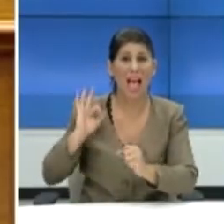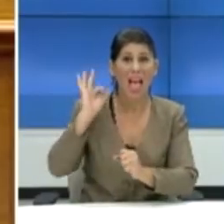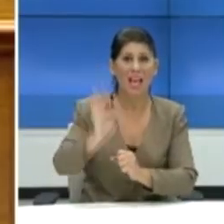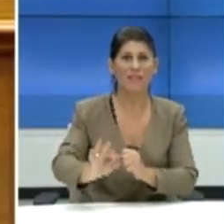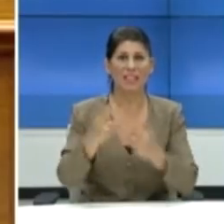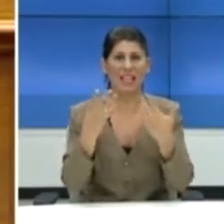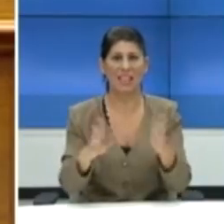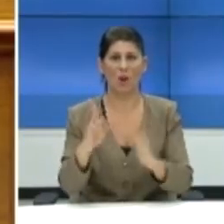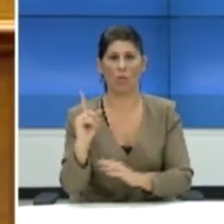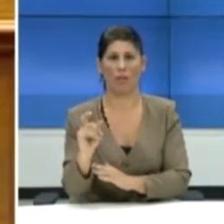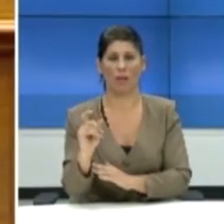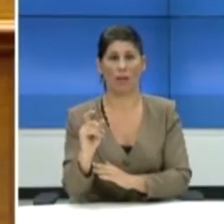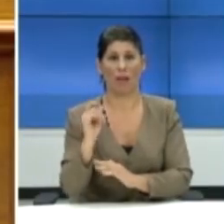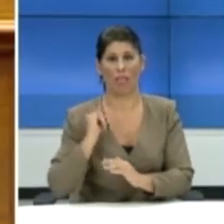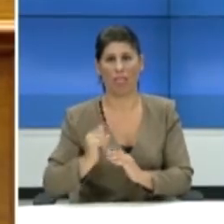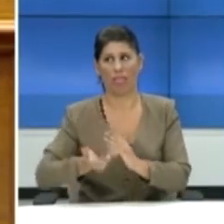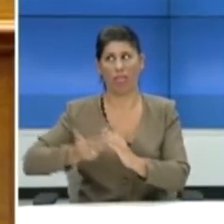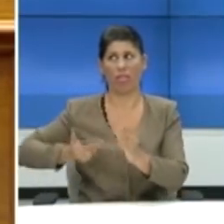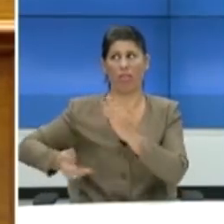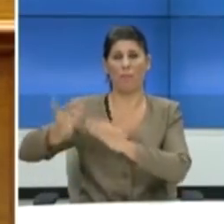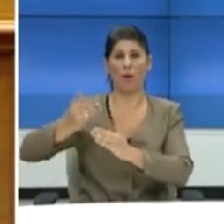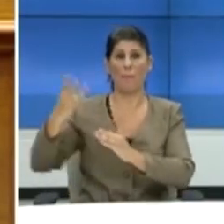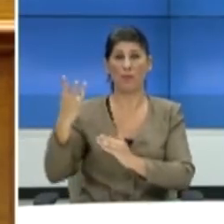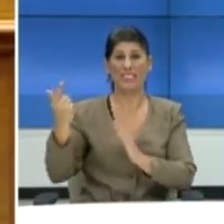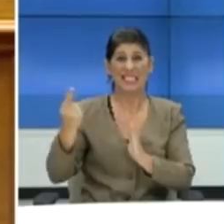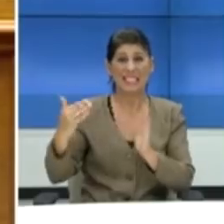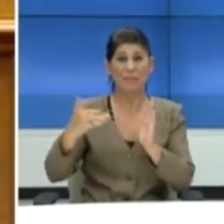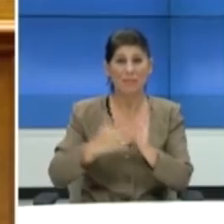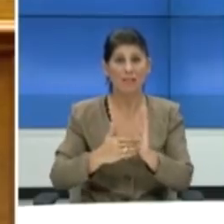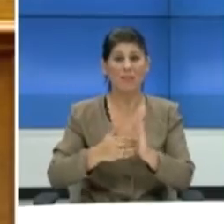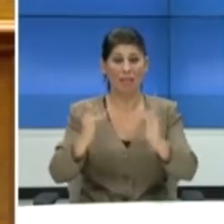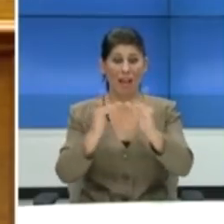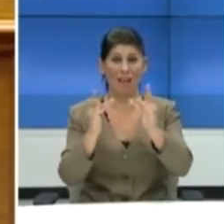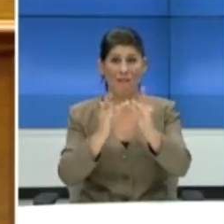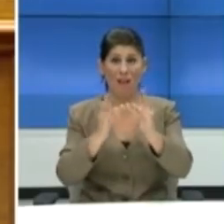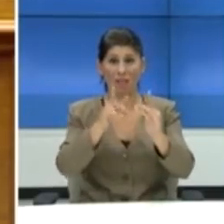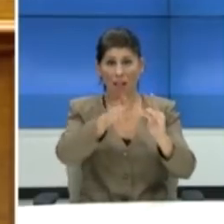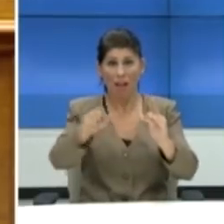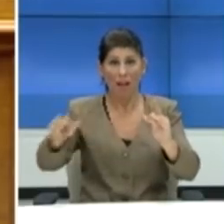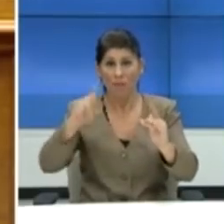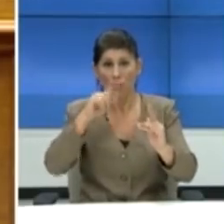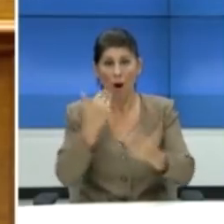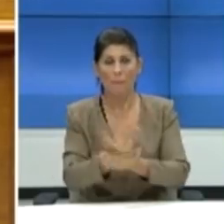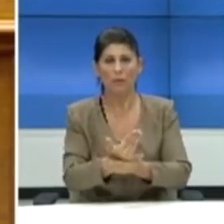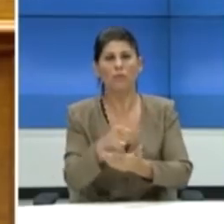910. Είναι πολύ πίσω όμως από τις 3.500 κλίνες που